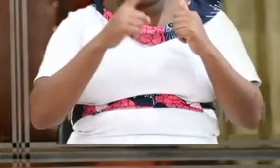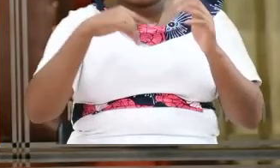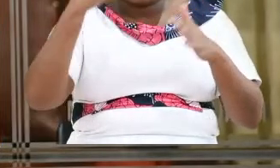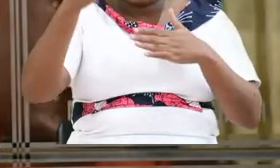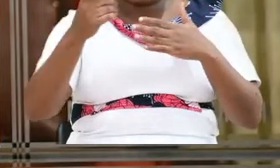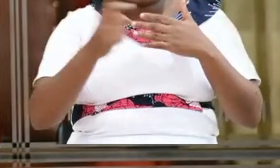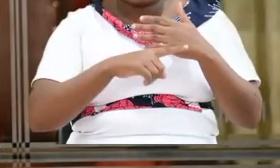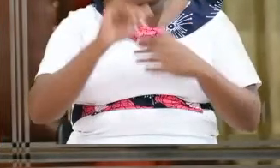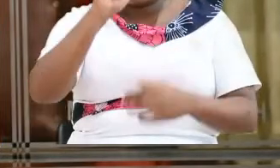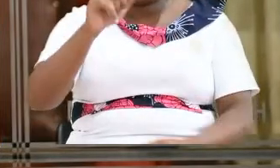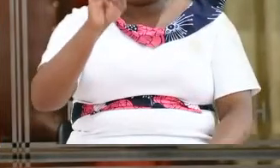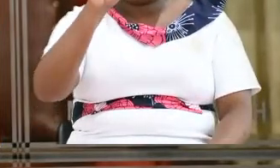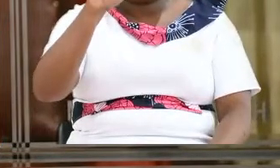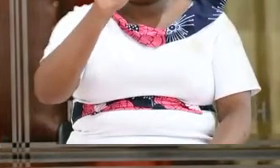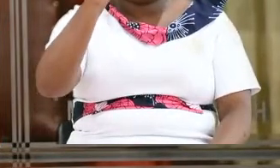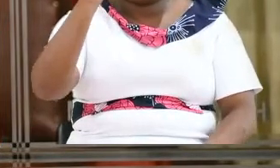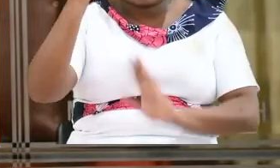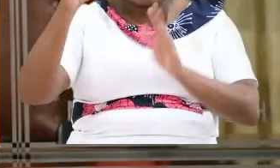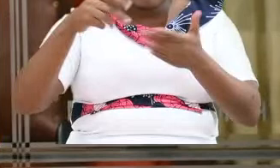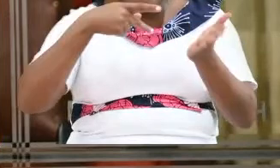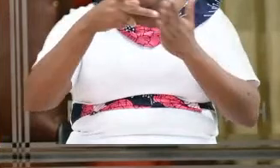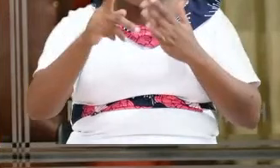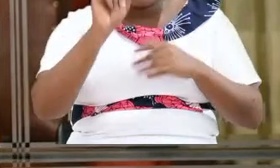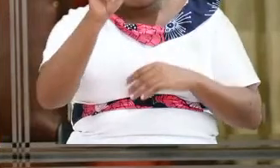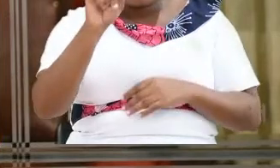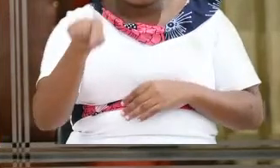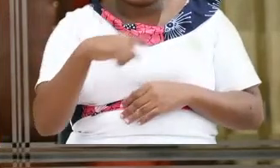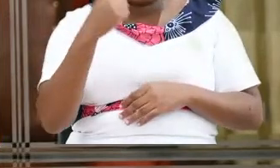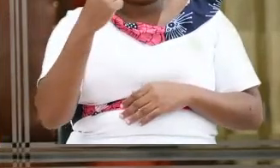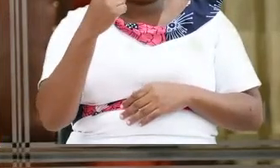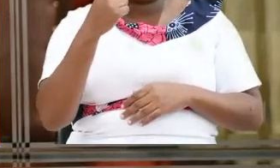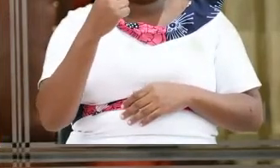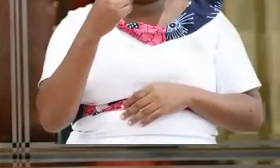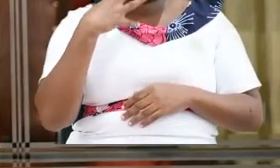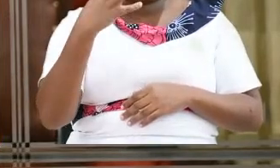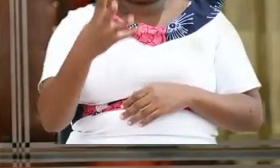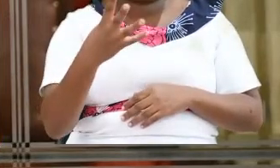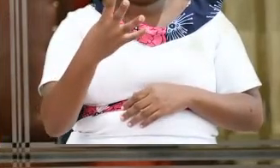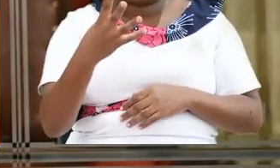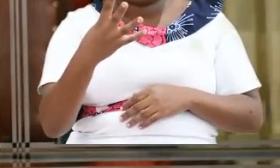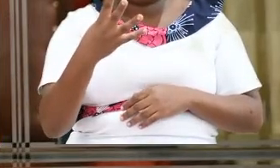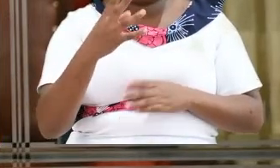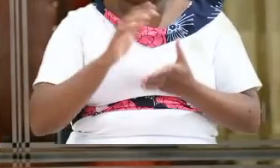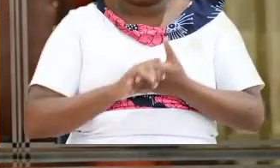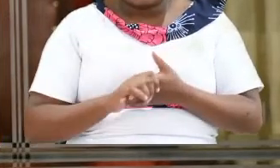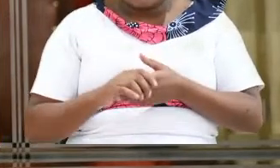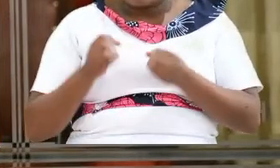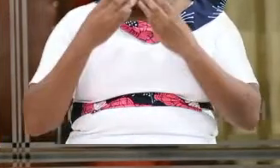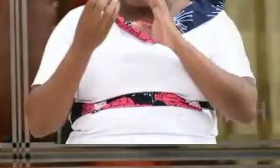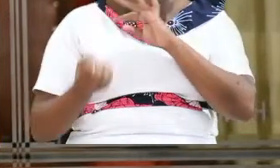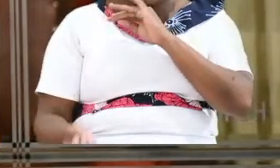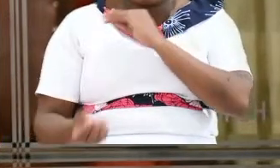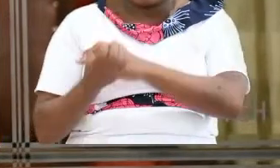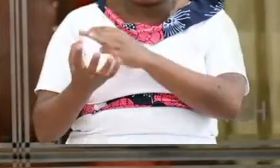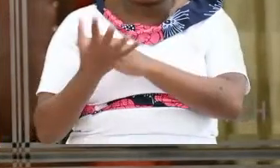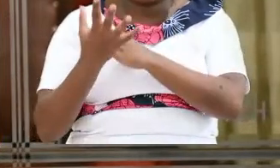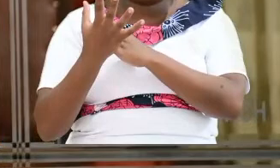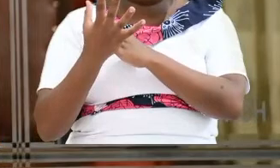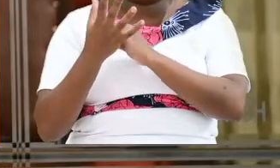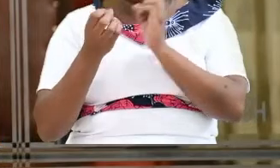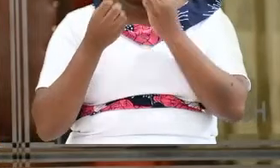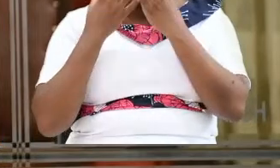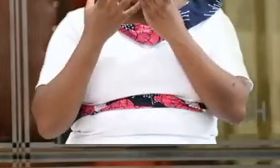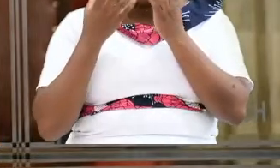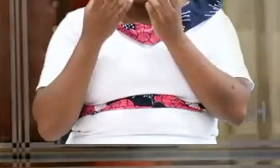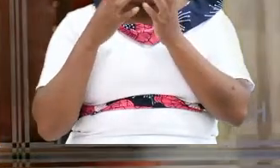pale Juja Farm. Maripo ni 1,400, na kwa maelezo zaidi unaweza ipata